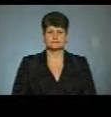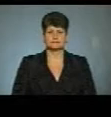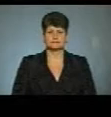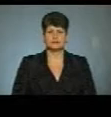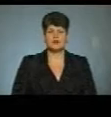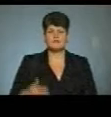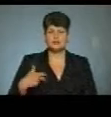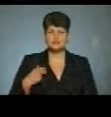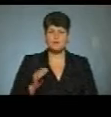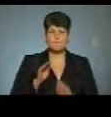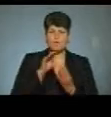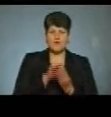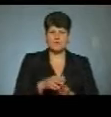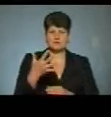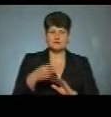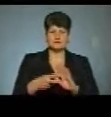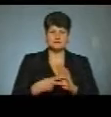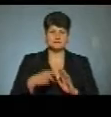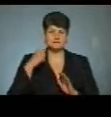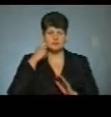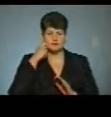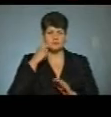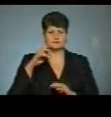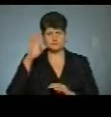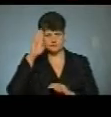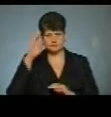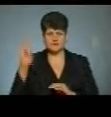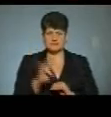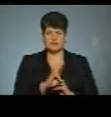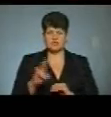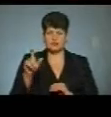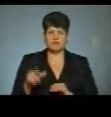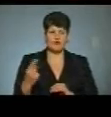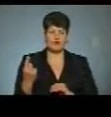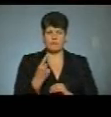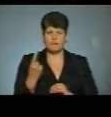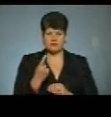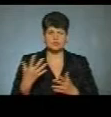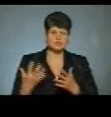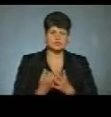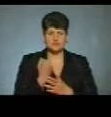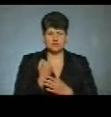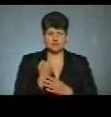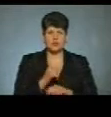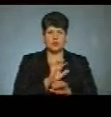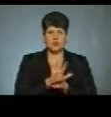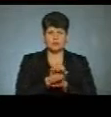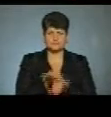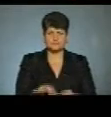У Заліщиках поховали 57-річного священника, у якого першого на Тернопільщині лабораторно підтвердили COVID-19.